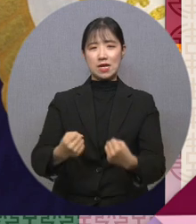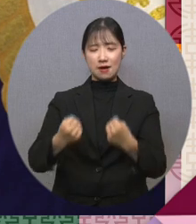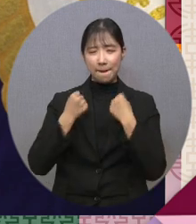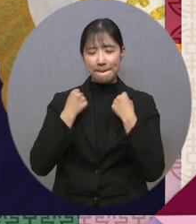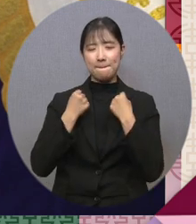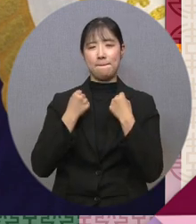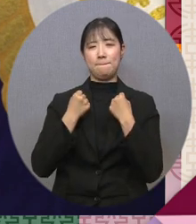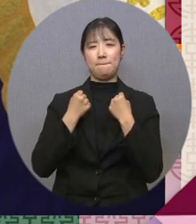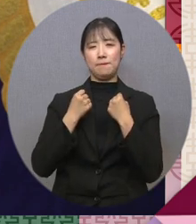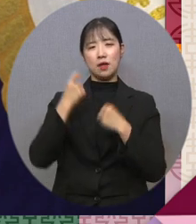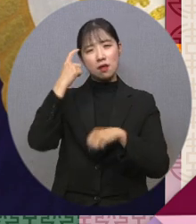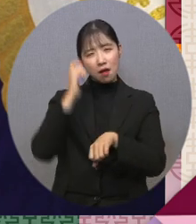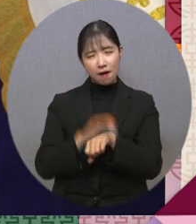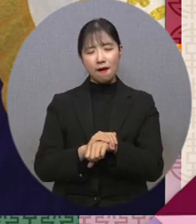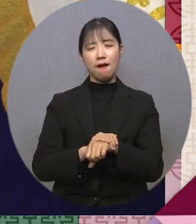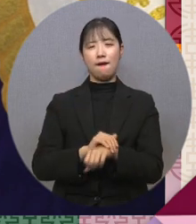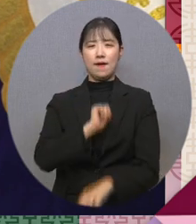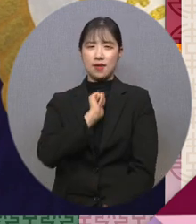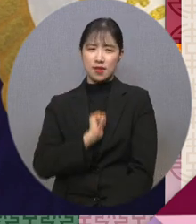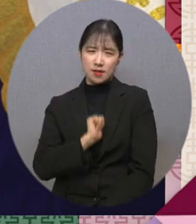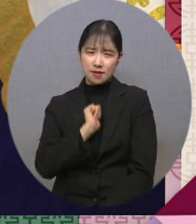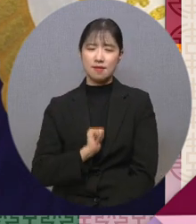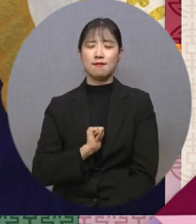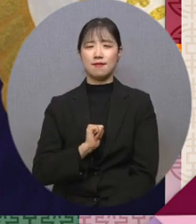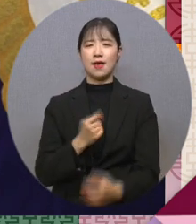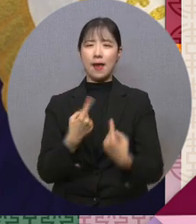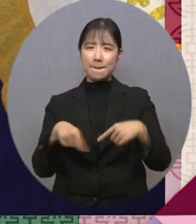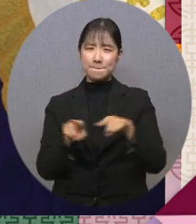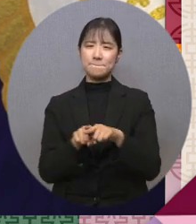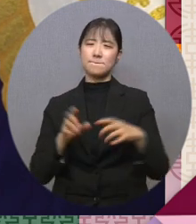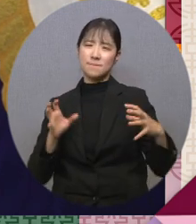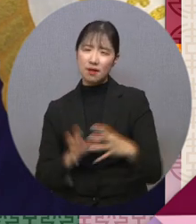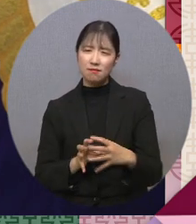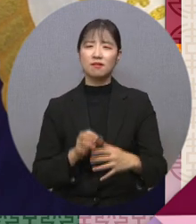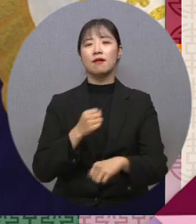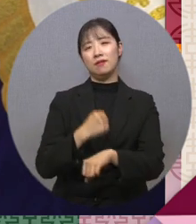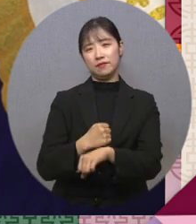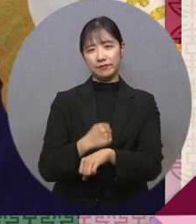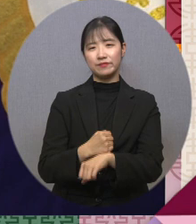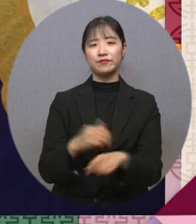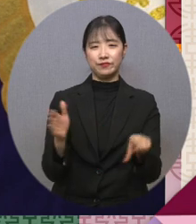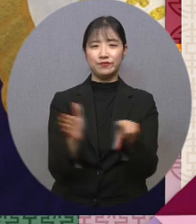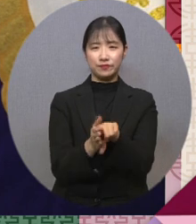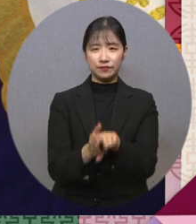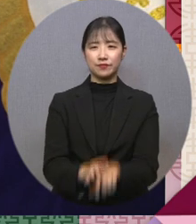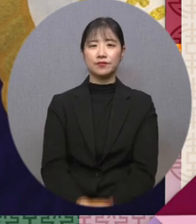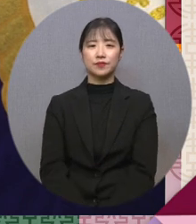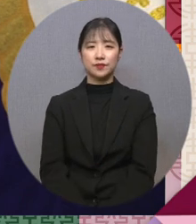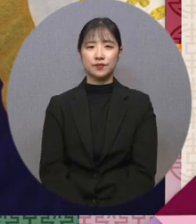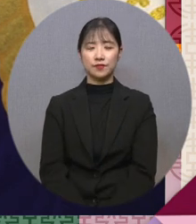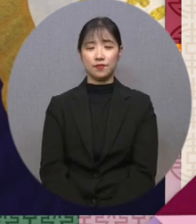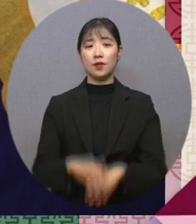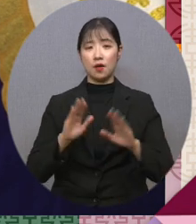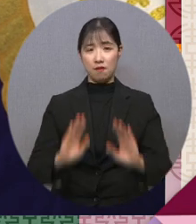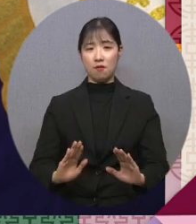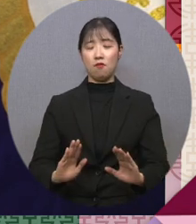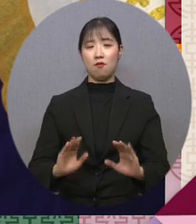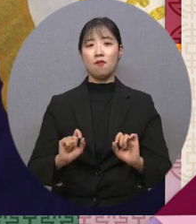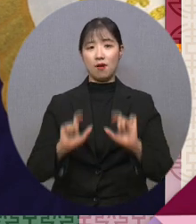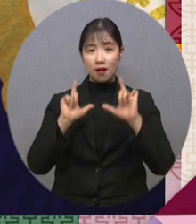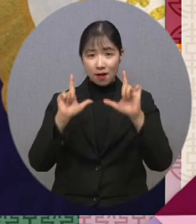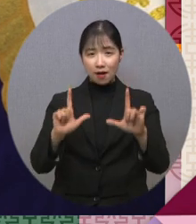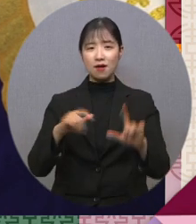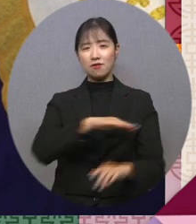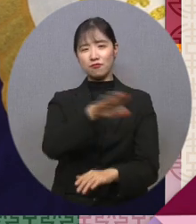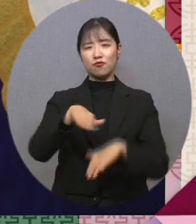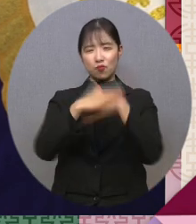힘과 지혜와 인내를 함께해 주실 것이라 믿습니다. 올 한해 우리